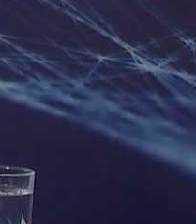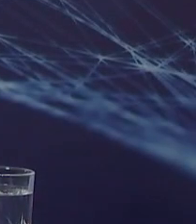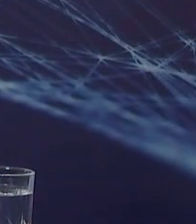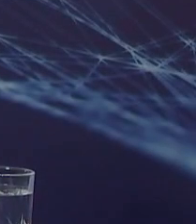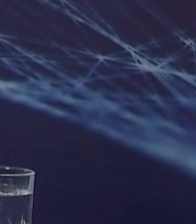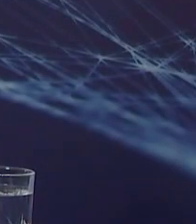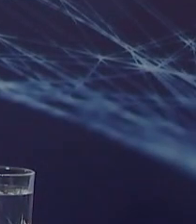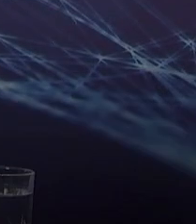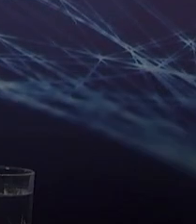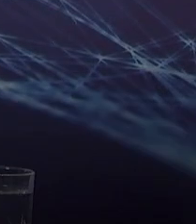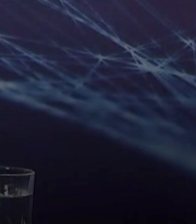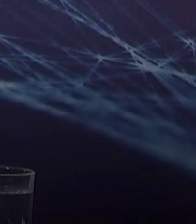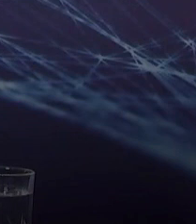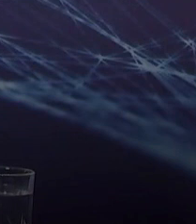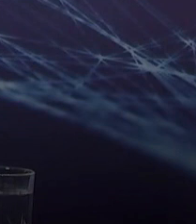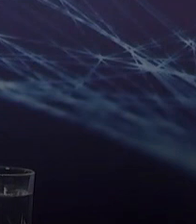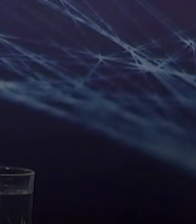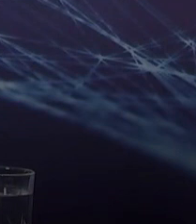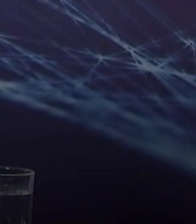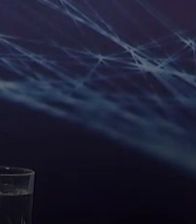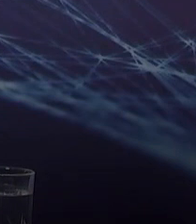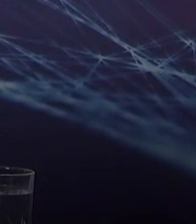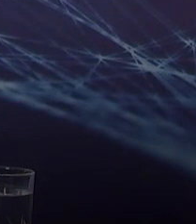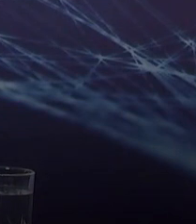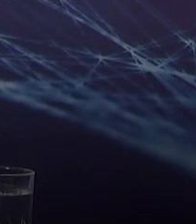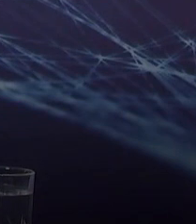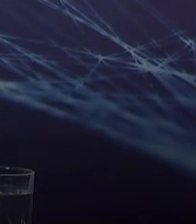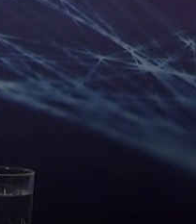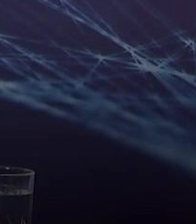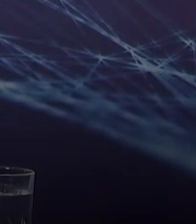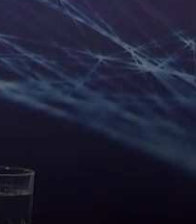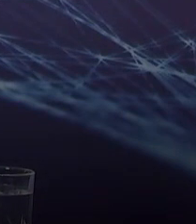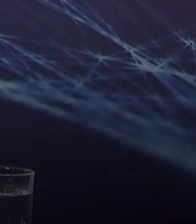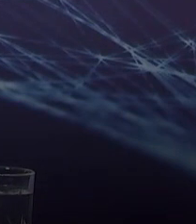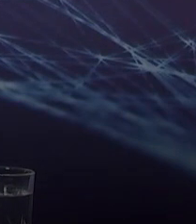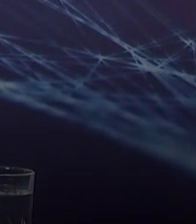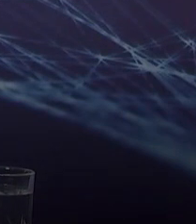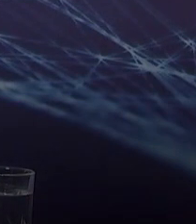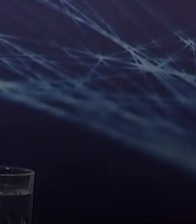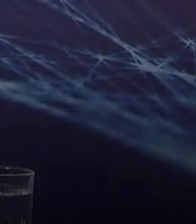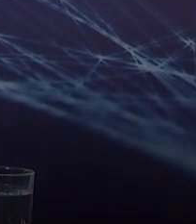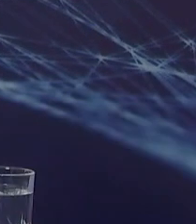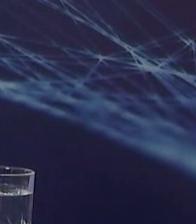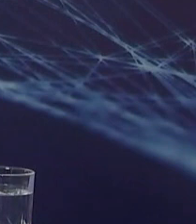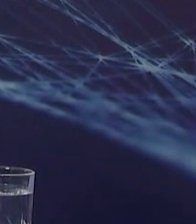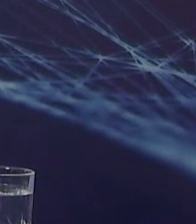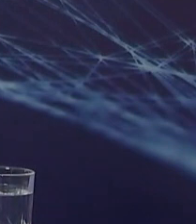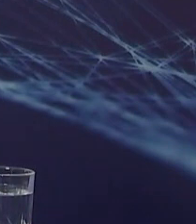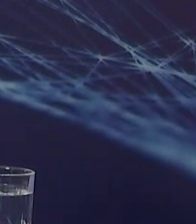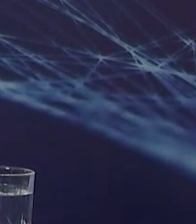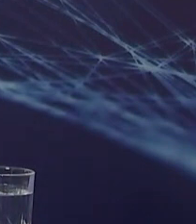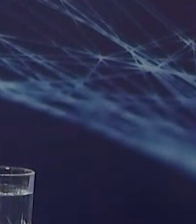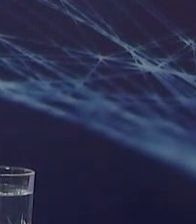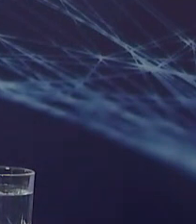Вітаю, це тема дня, а тема нашого ефіру – залежність від комп'ютерних ігор та гаджетів. 1 серпня в Новій Одесі